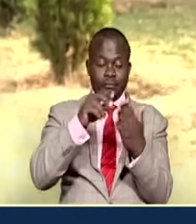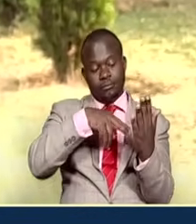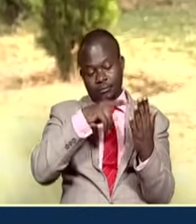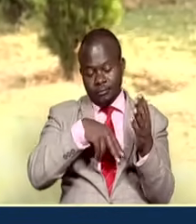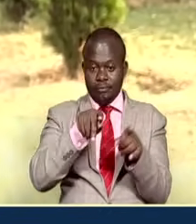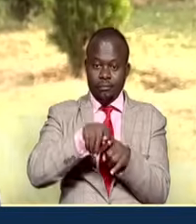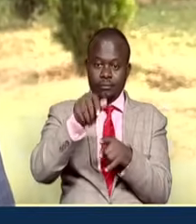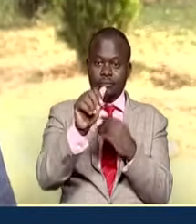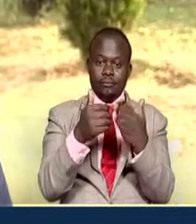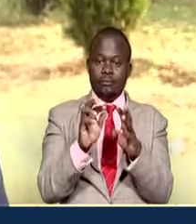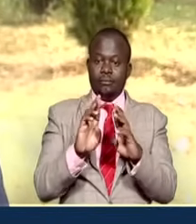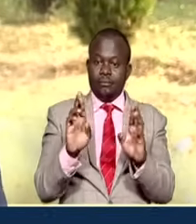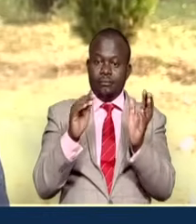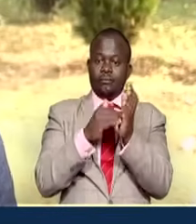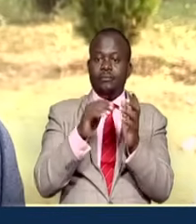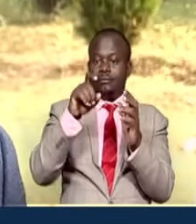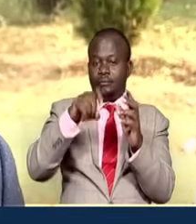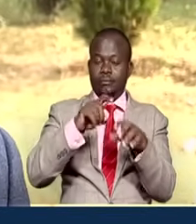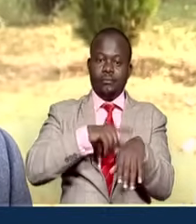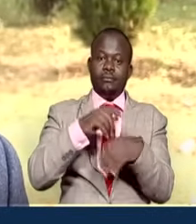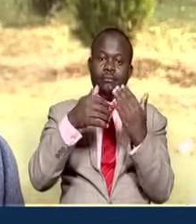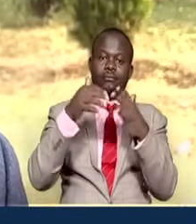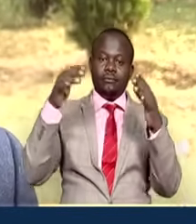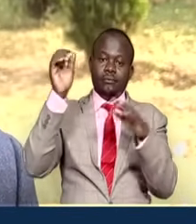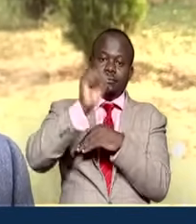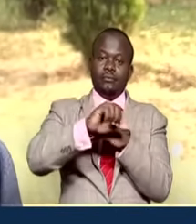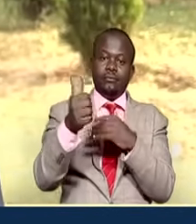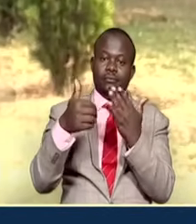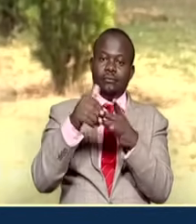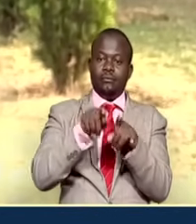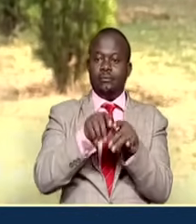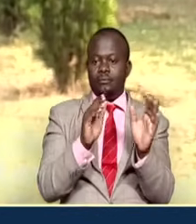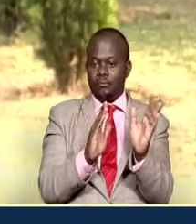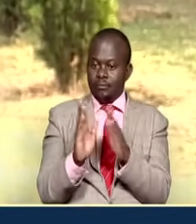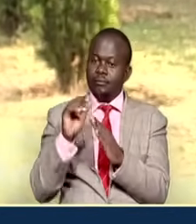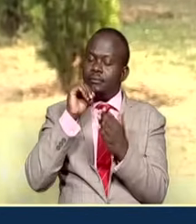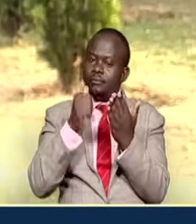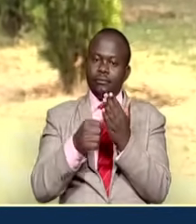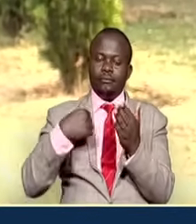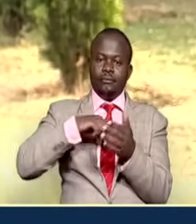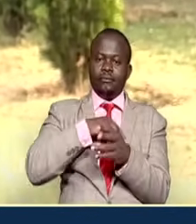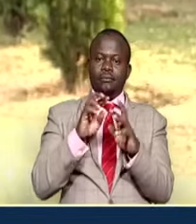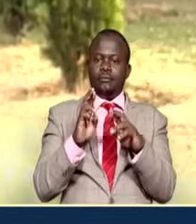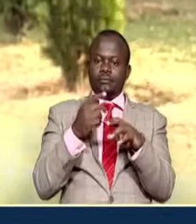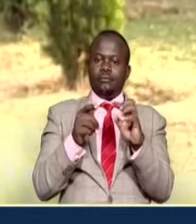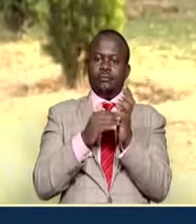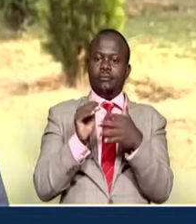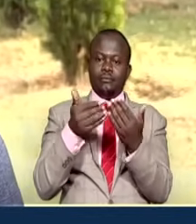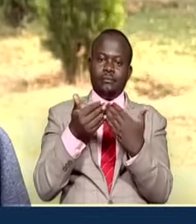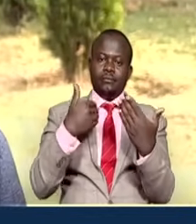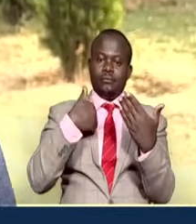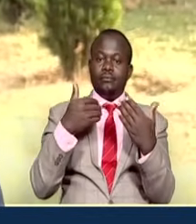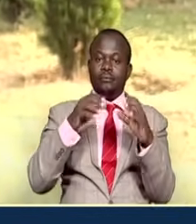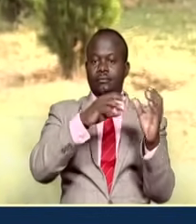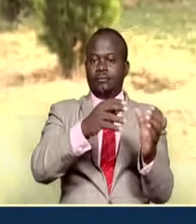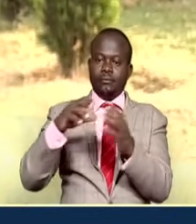tuba twabateguye. Harimo abakenera n'igihe kinini kurusha icy'abandi, ibyo nabyo turabitegura. Nta kibazo twiteguye, gusa ariko nyine tuba dufite amakipe